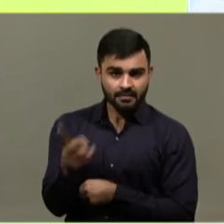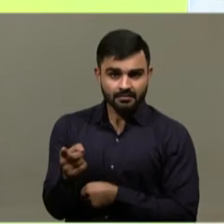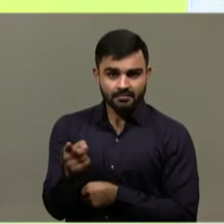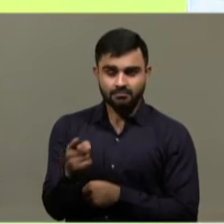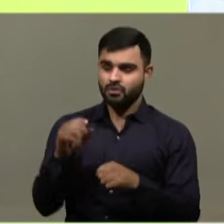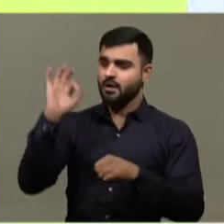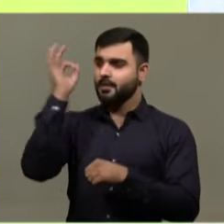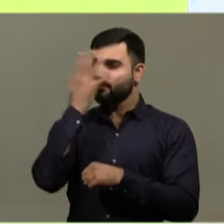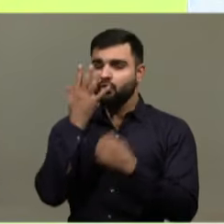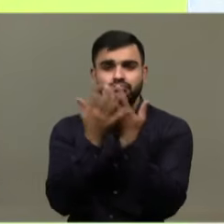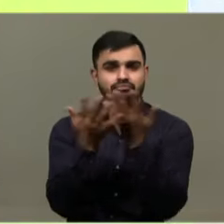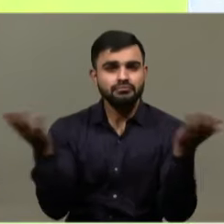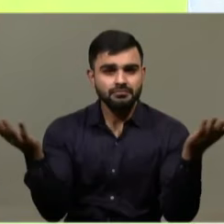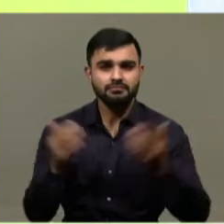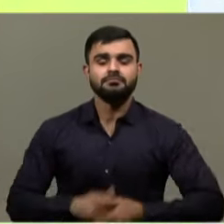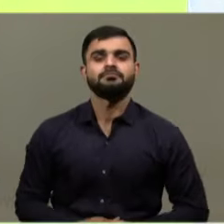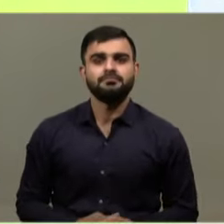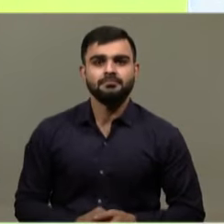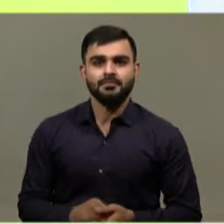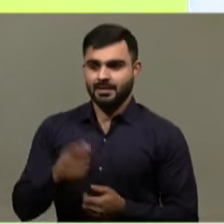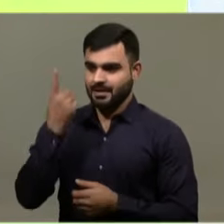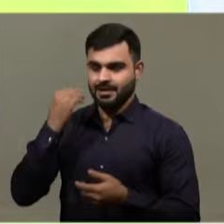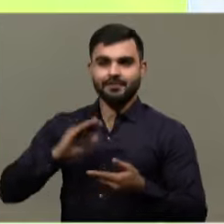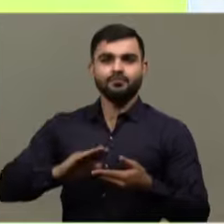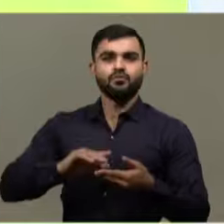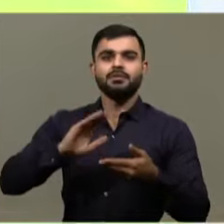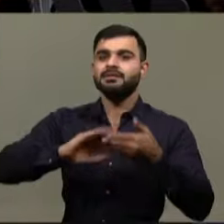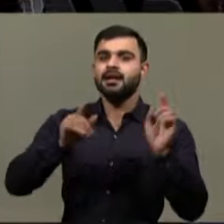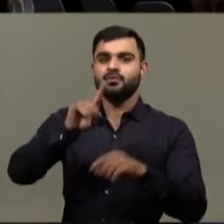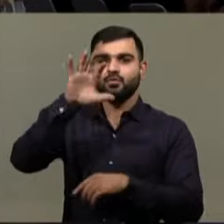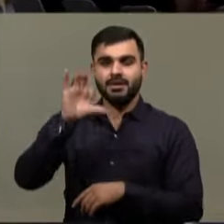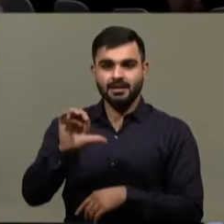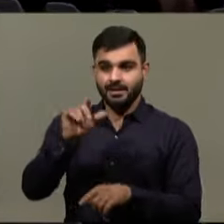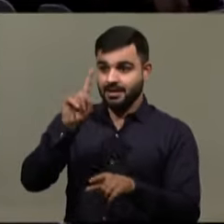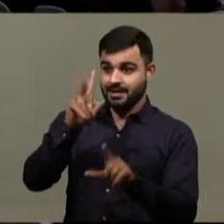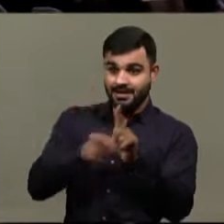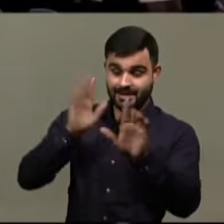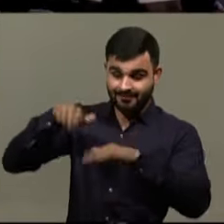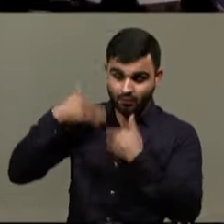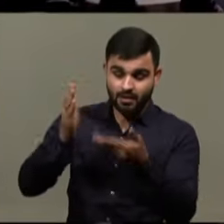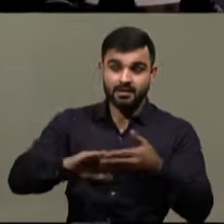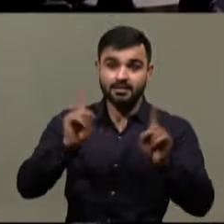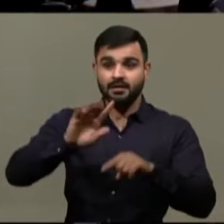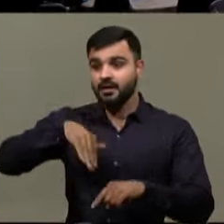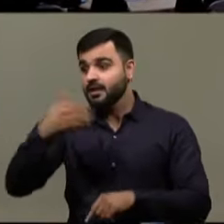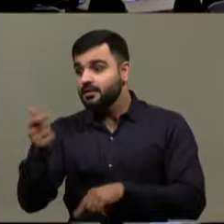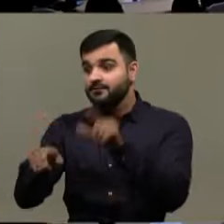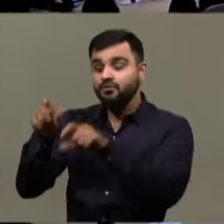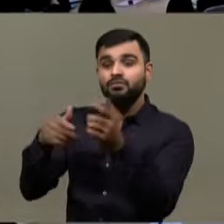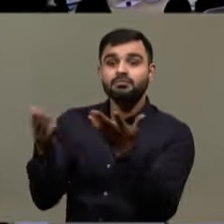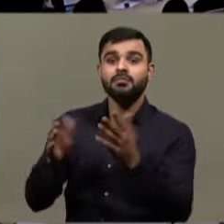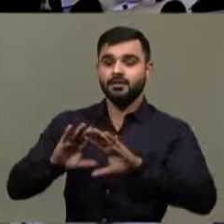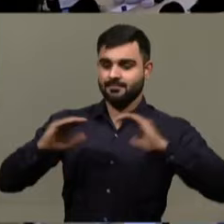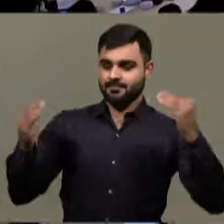सिनेमा हॉल्स कल मेरी शादी को 19 साल हो जाएंगे यानी 18 सालों में मेरी शादी के अलावा मैंने किसी भी